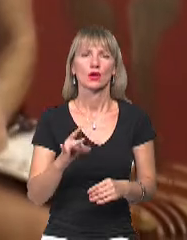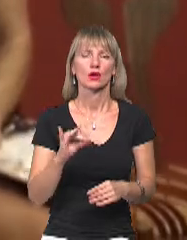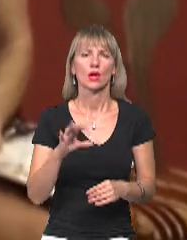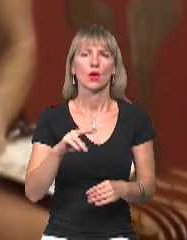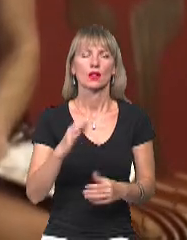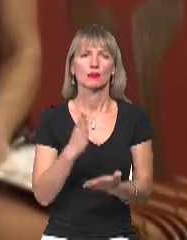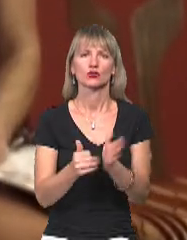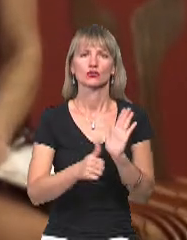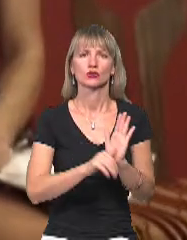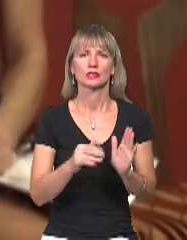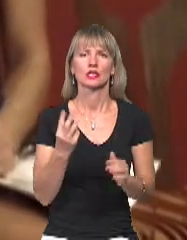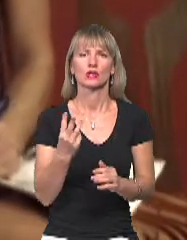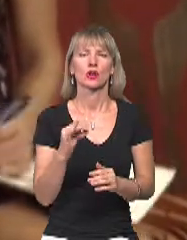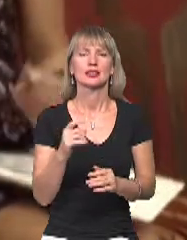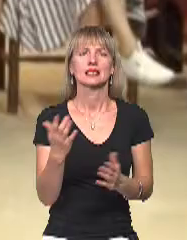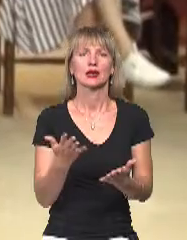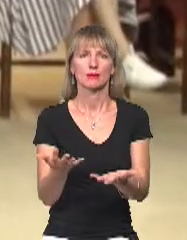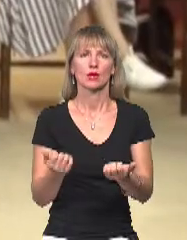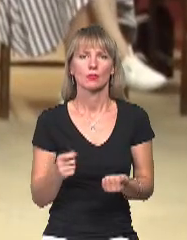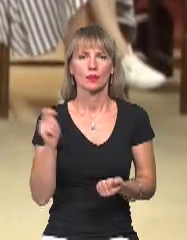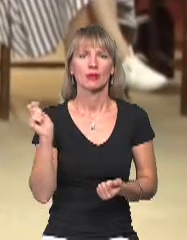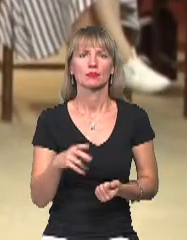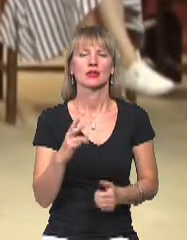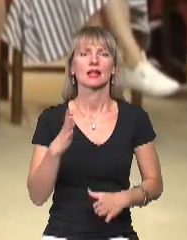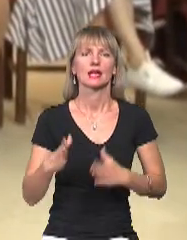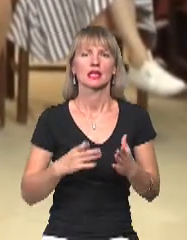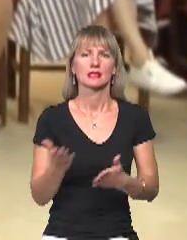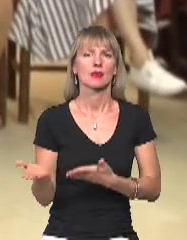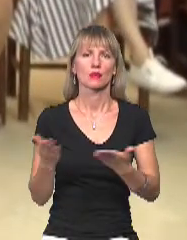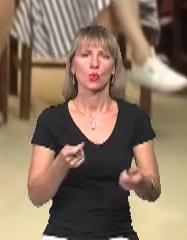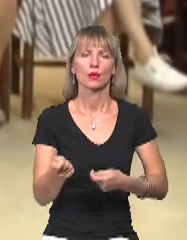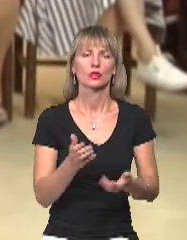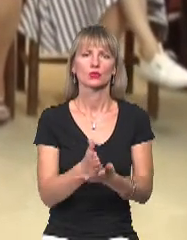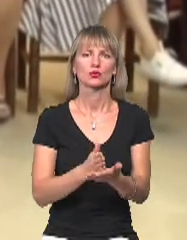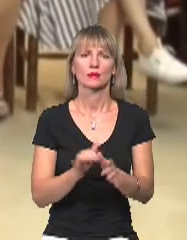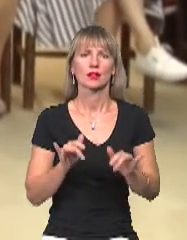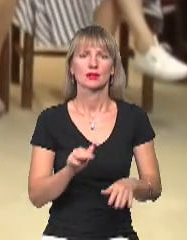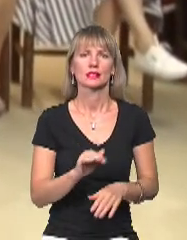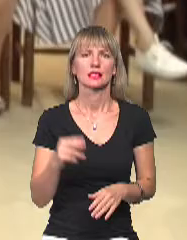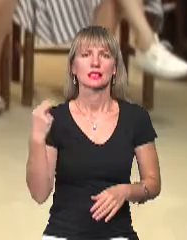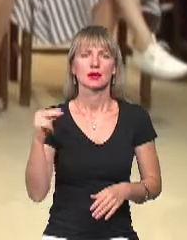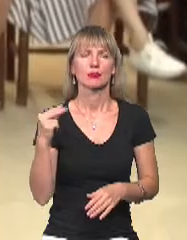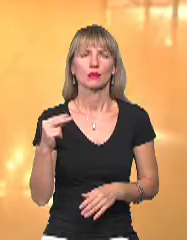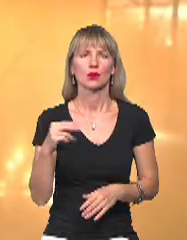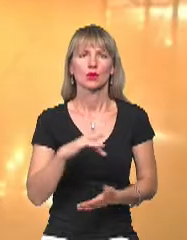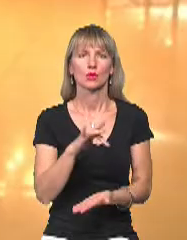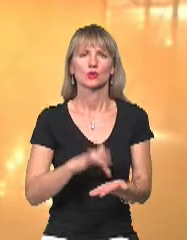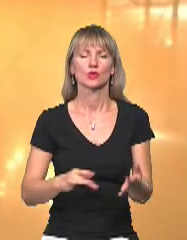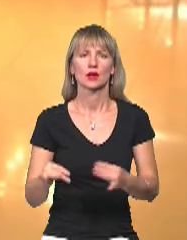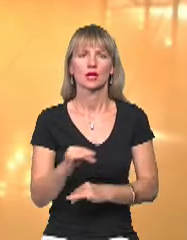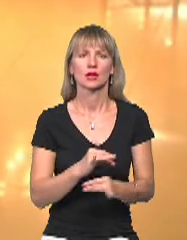6 дітей, 3 з яких прийомні. Приїхали на тренінг за запрошенням управління служби у справах дітей Запорізької міськради.